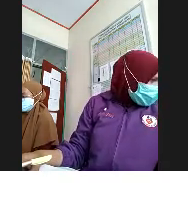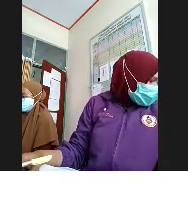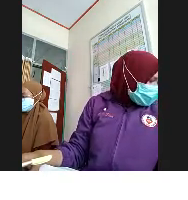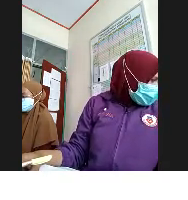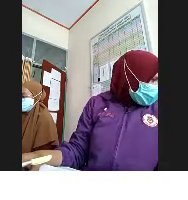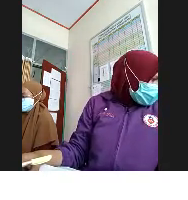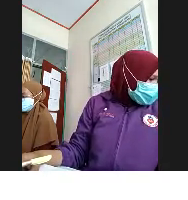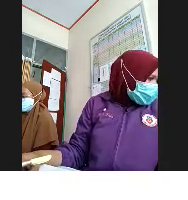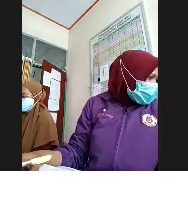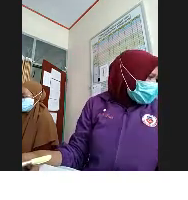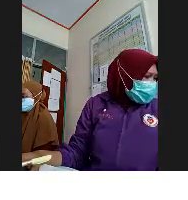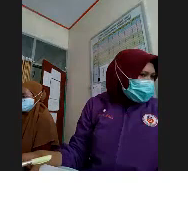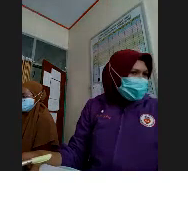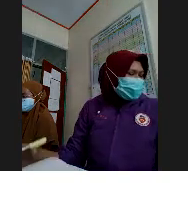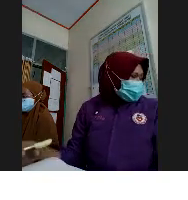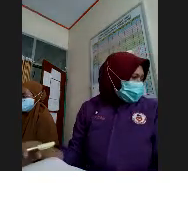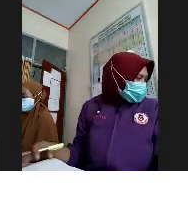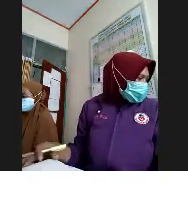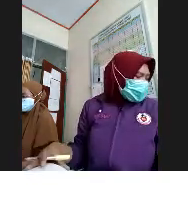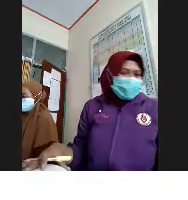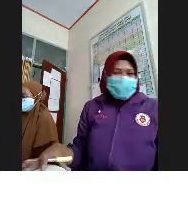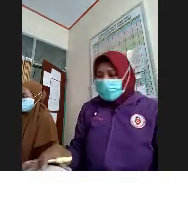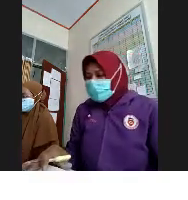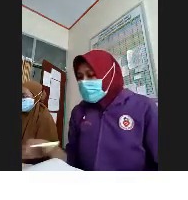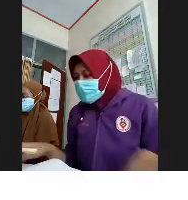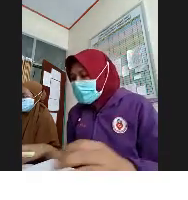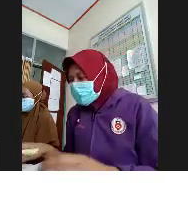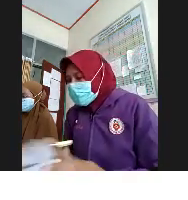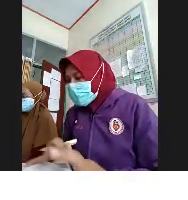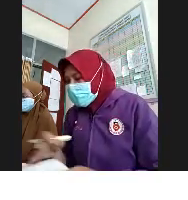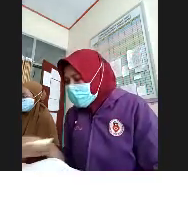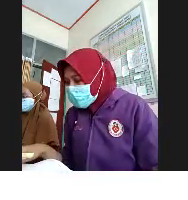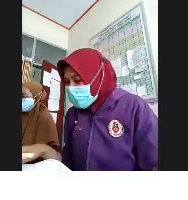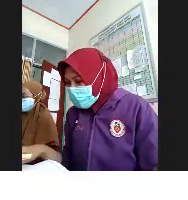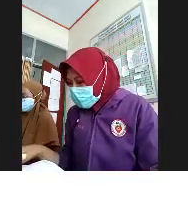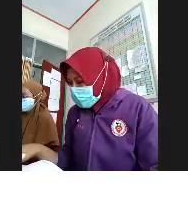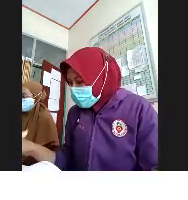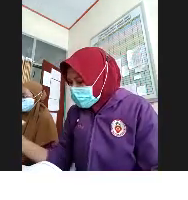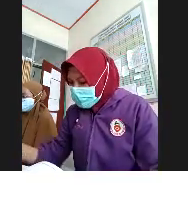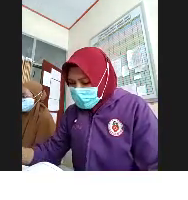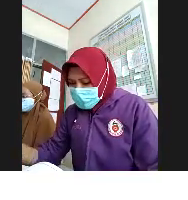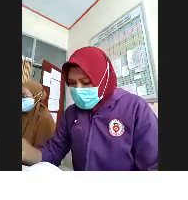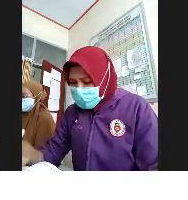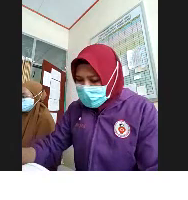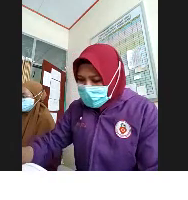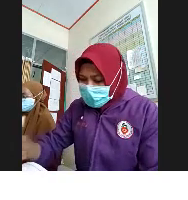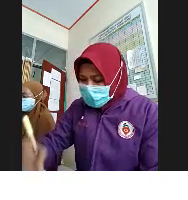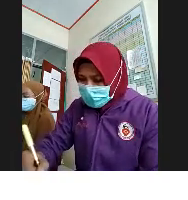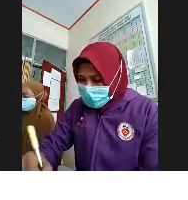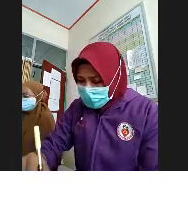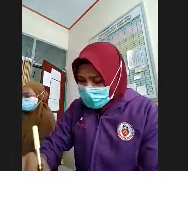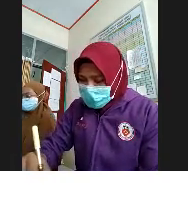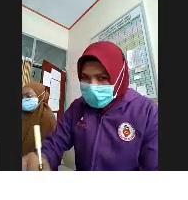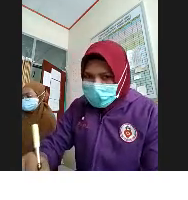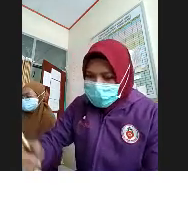kesehatan, seperti pembatasan peserta, pemilihan lokasi pertemuan, dan pengaturan jarak aman.